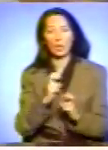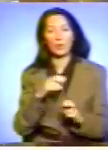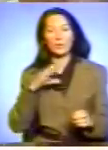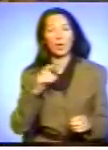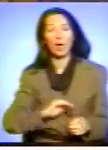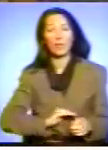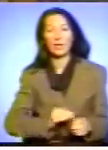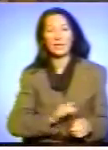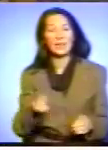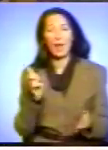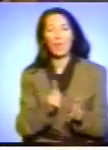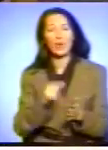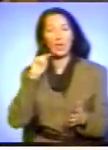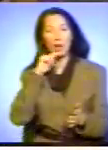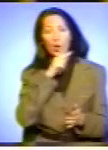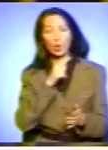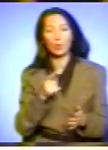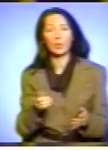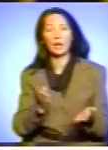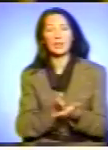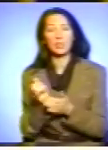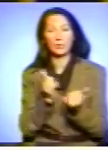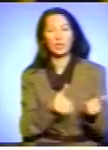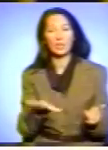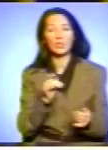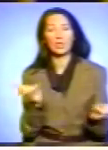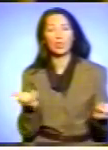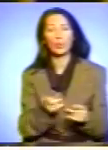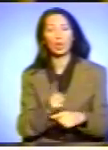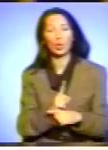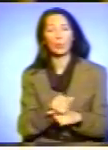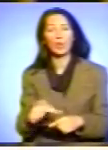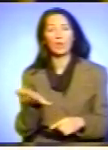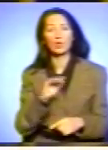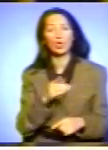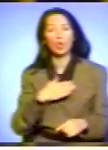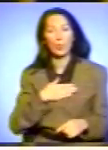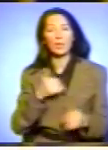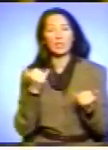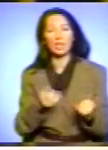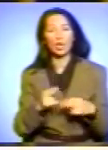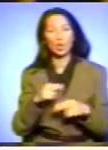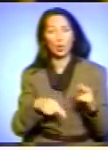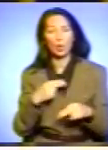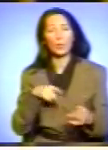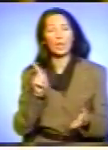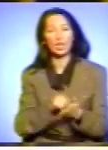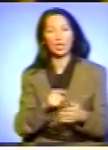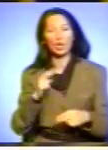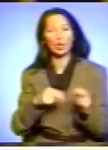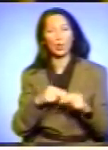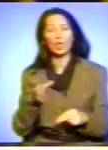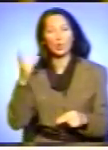всіх відповідних норм на виробництві. Все, що ми зараз строїмо, ми повинні строїти з учетом